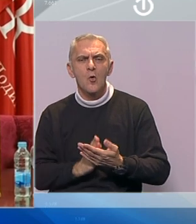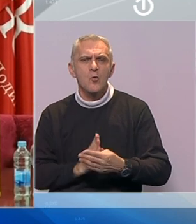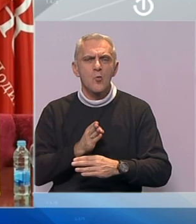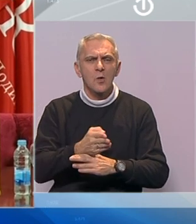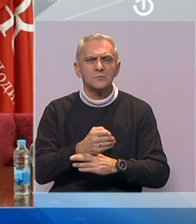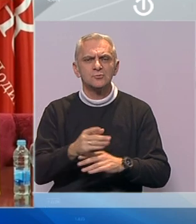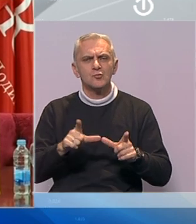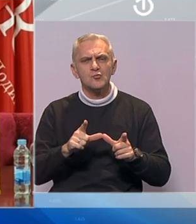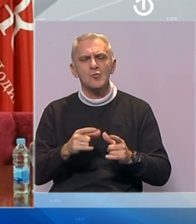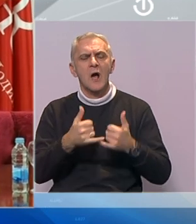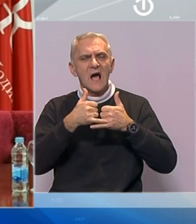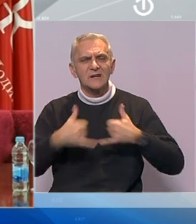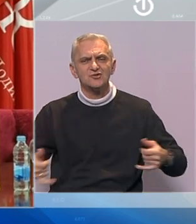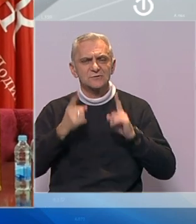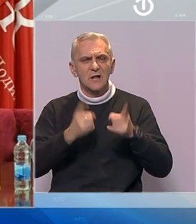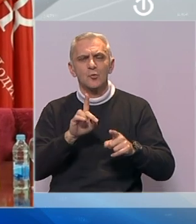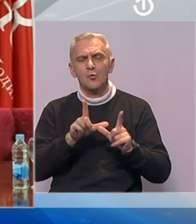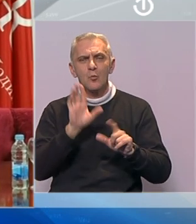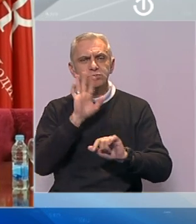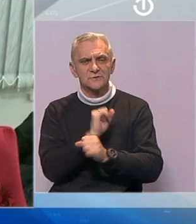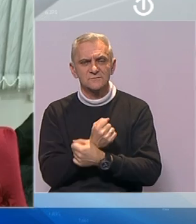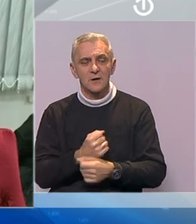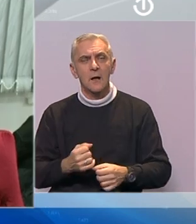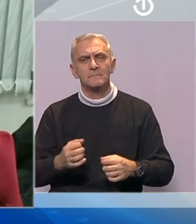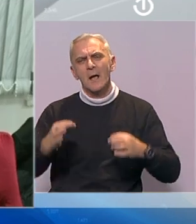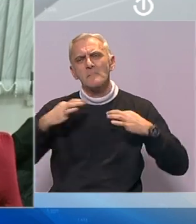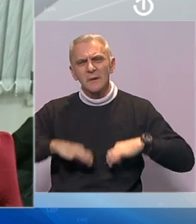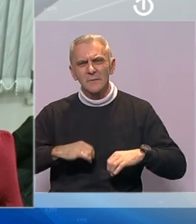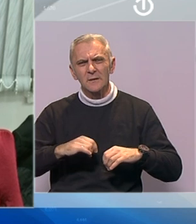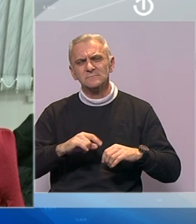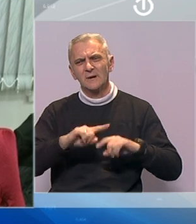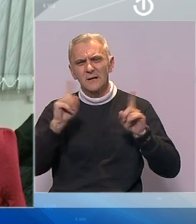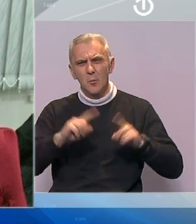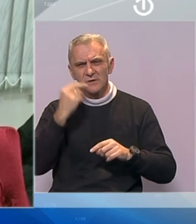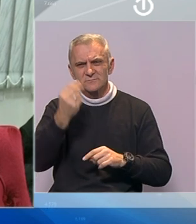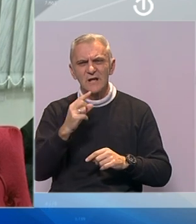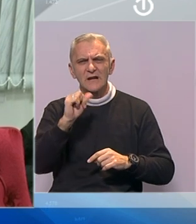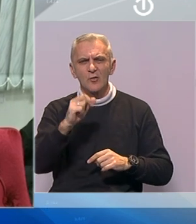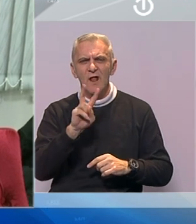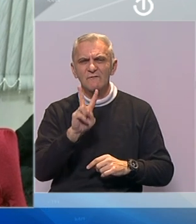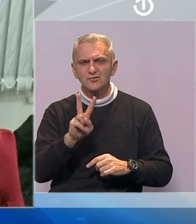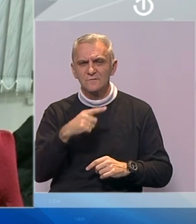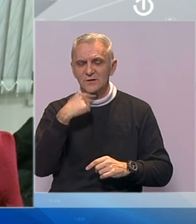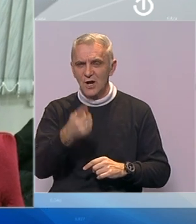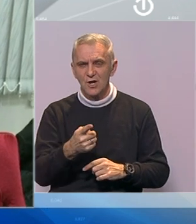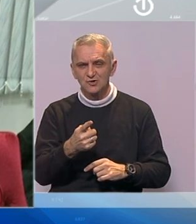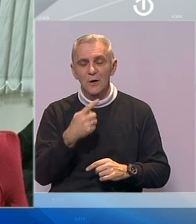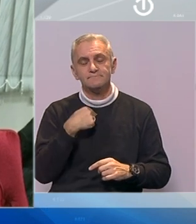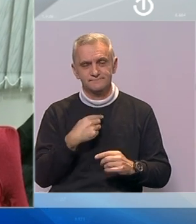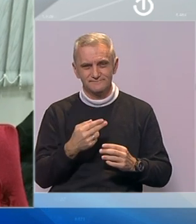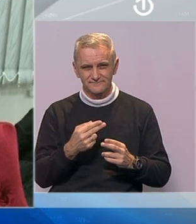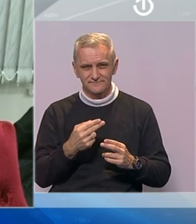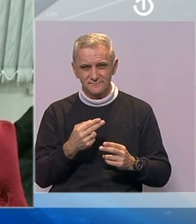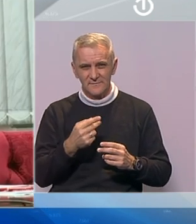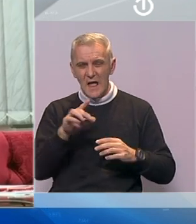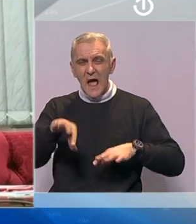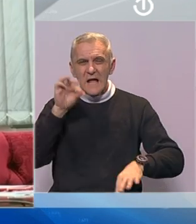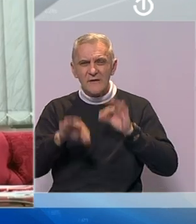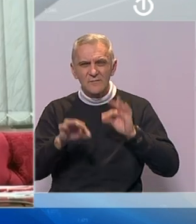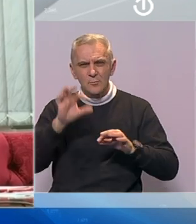kako kaže, građanski rat u BiH. Premijer Republike Srpske Radovan Višković rekao je da je, citiramo,